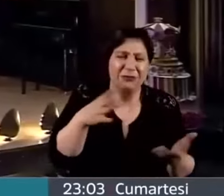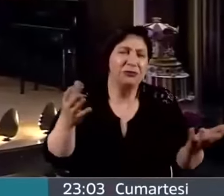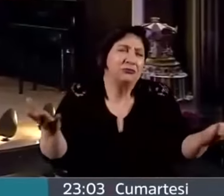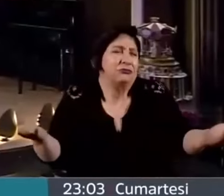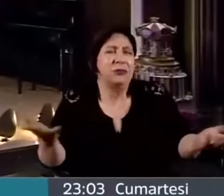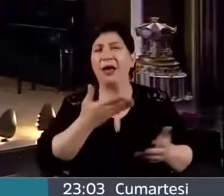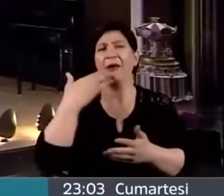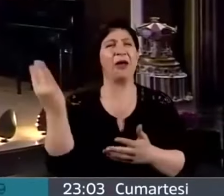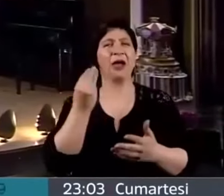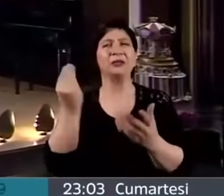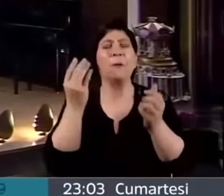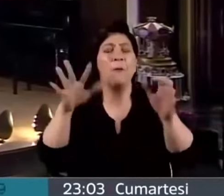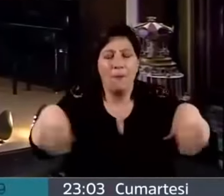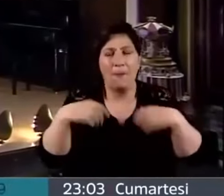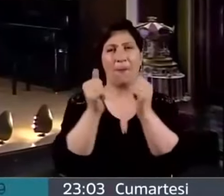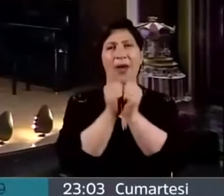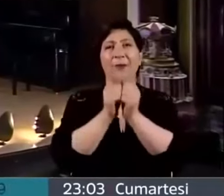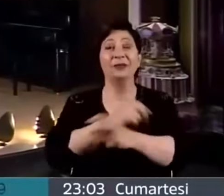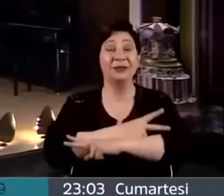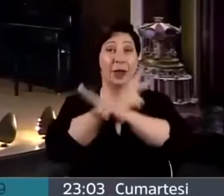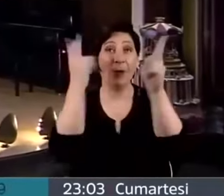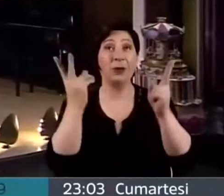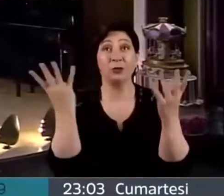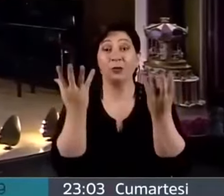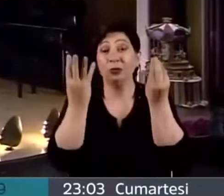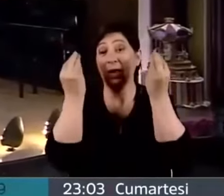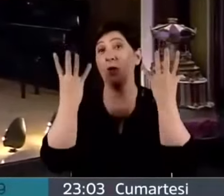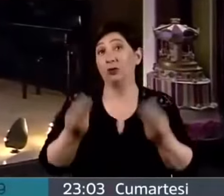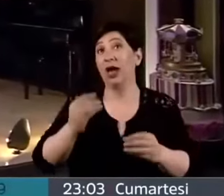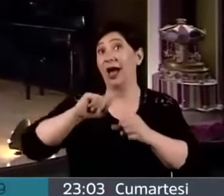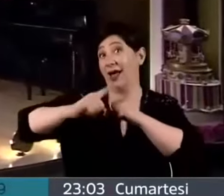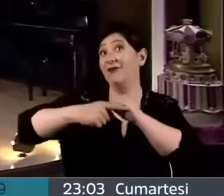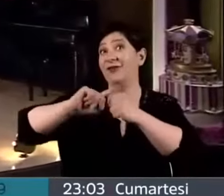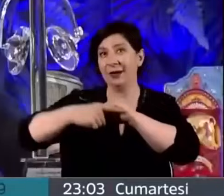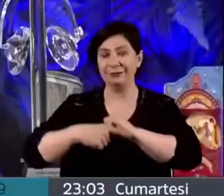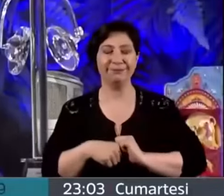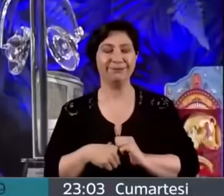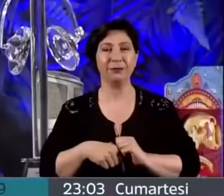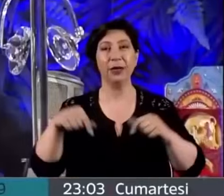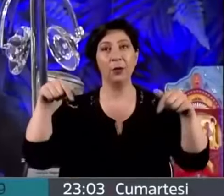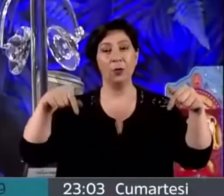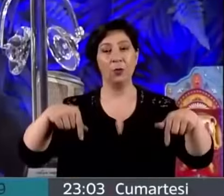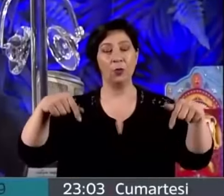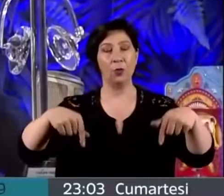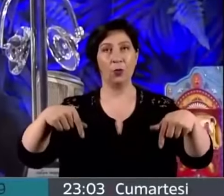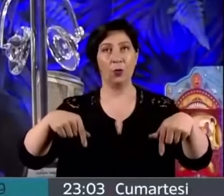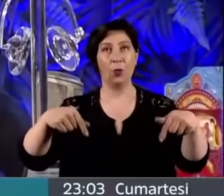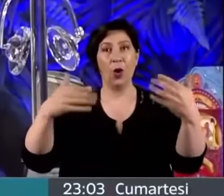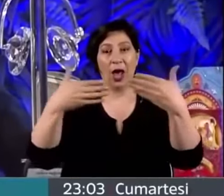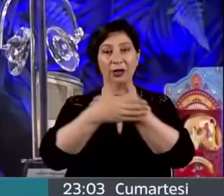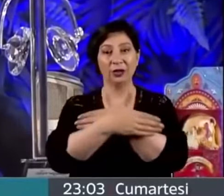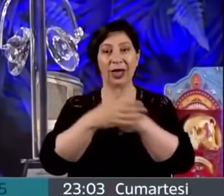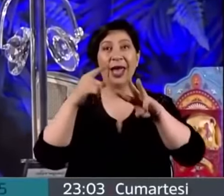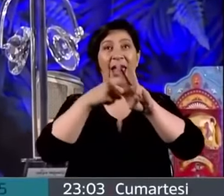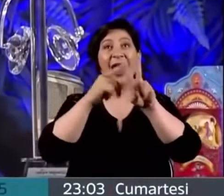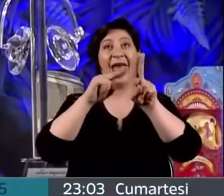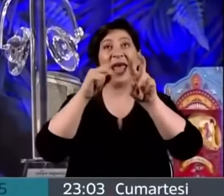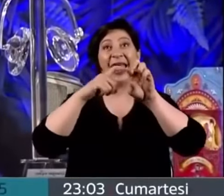da gencecik beraberce sabahlamak çok güzel olacak her hafta. Bu akşam Ekrem